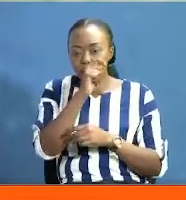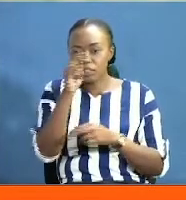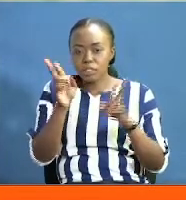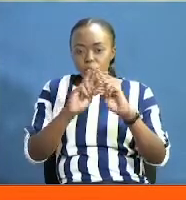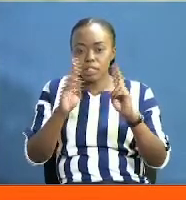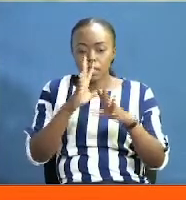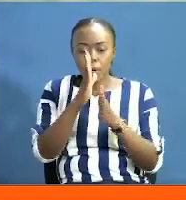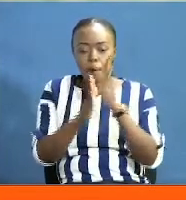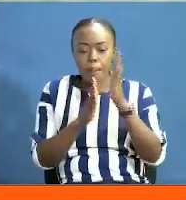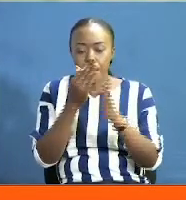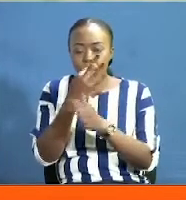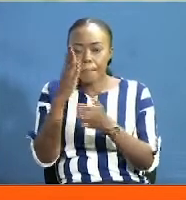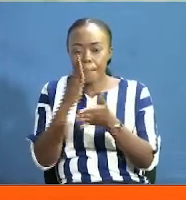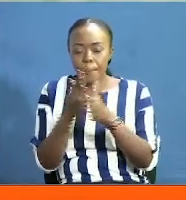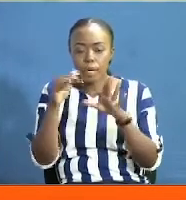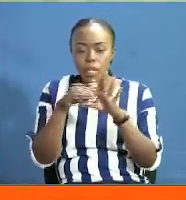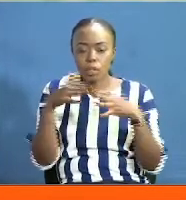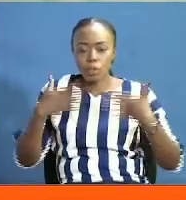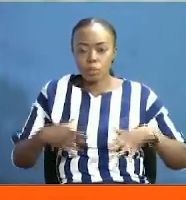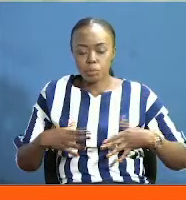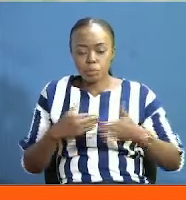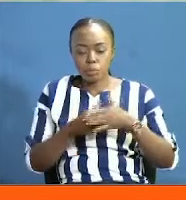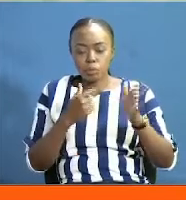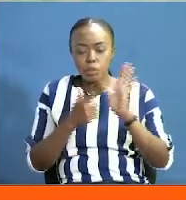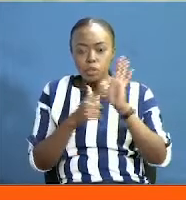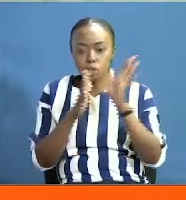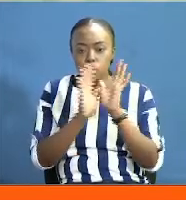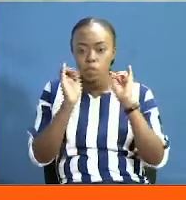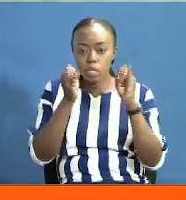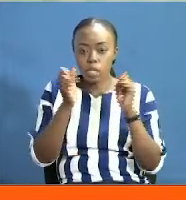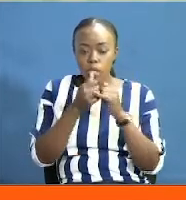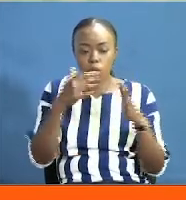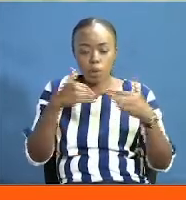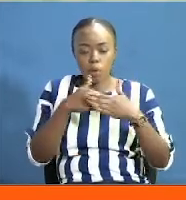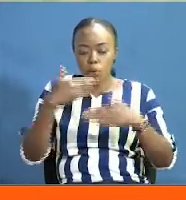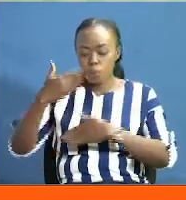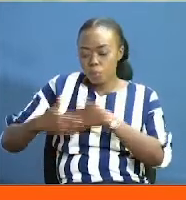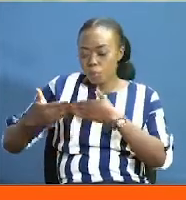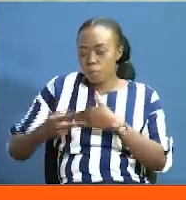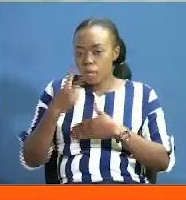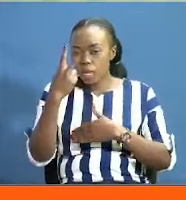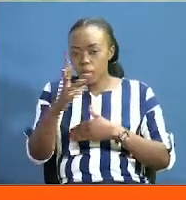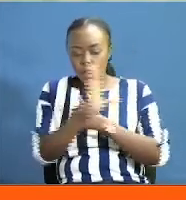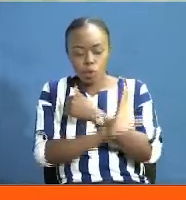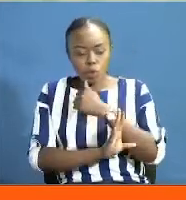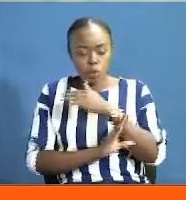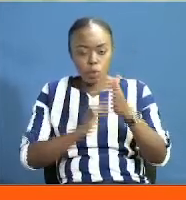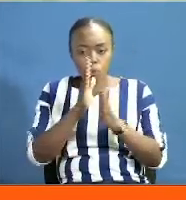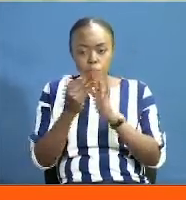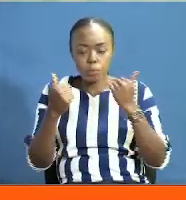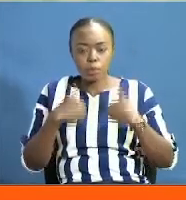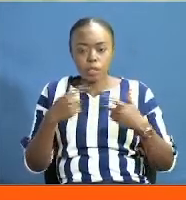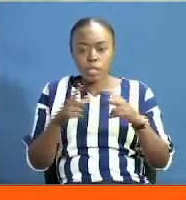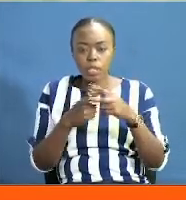Tanzania zimeandaa zoezi la uhamasishaji kwa wakazi kabla ya kuthibitisha upya mpaka baina ya nchi hizo mbili. Zoezi